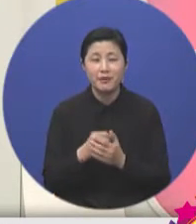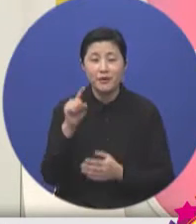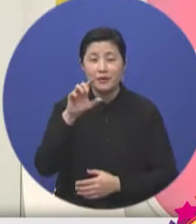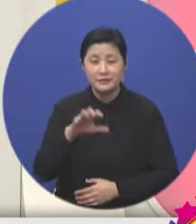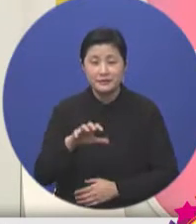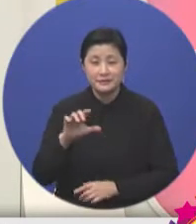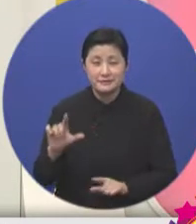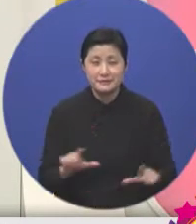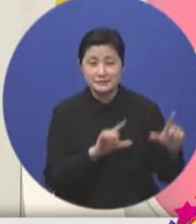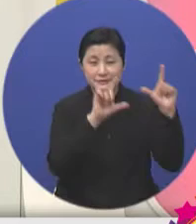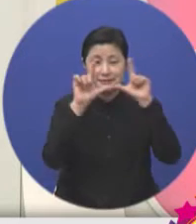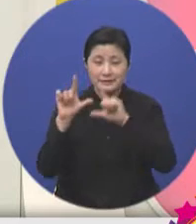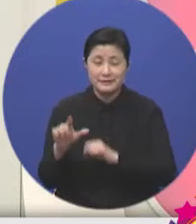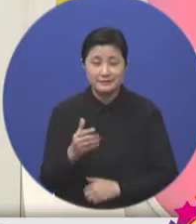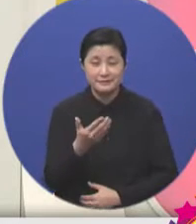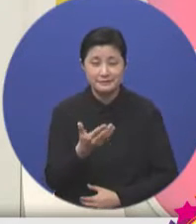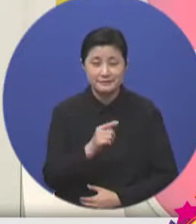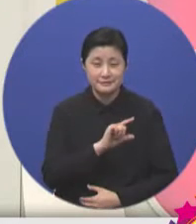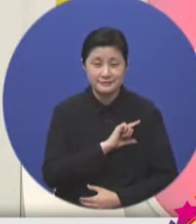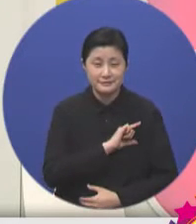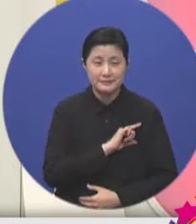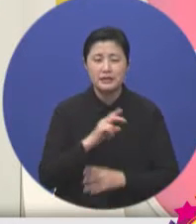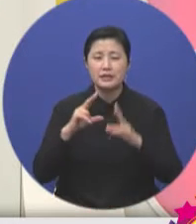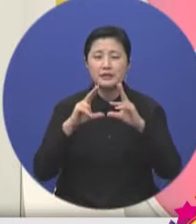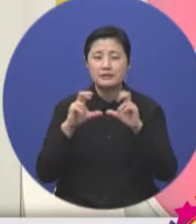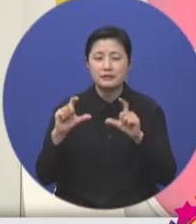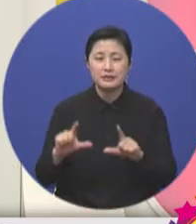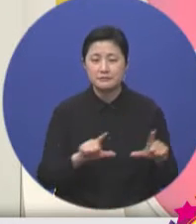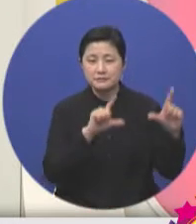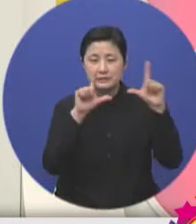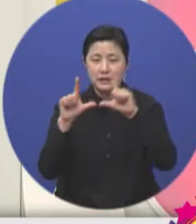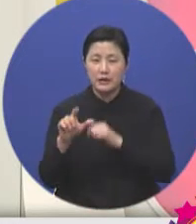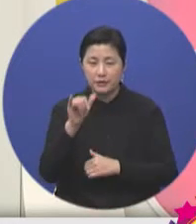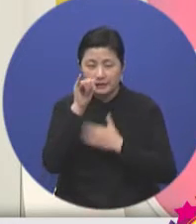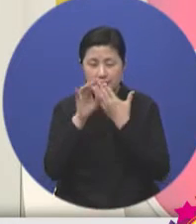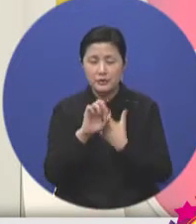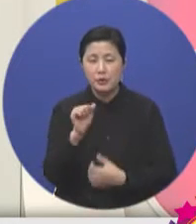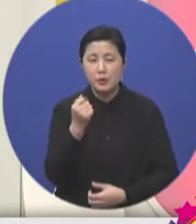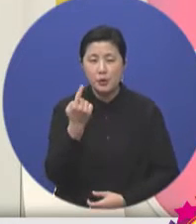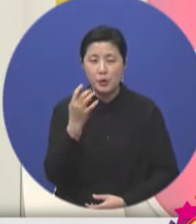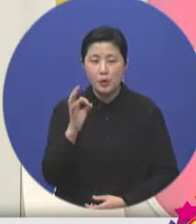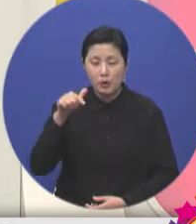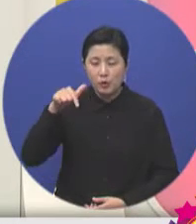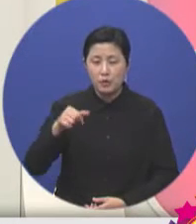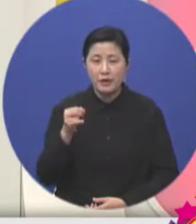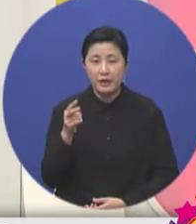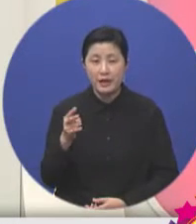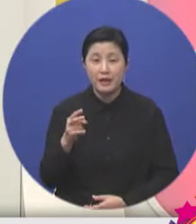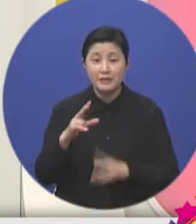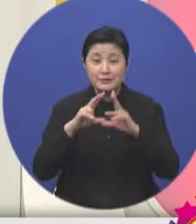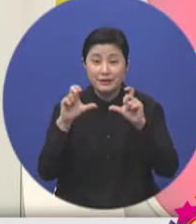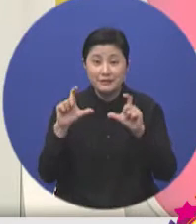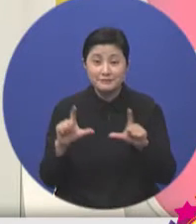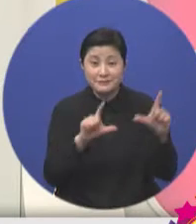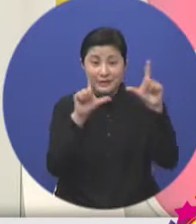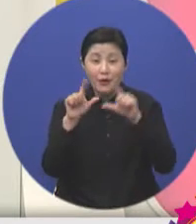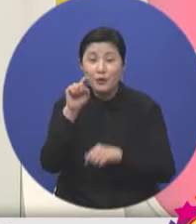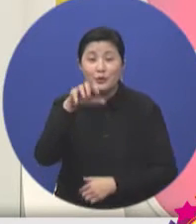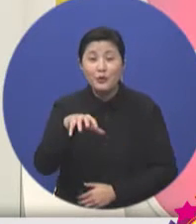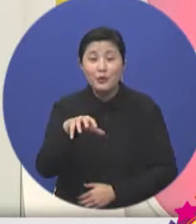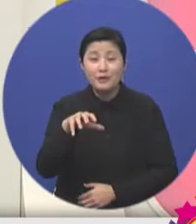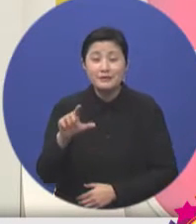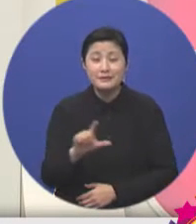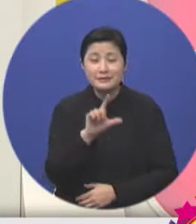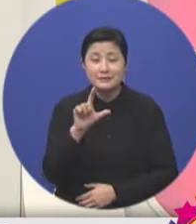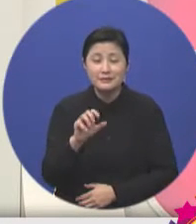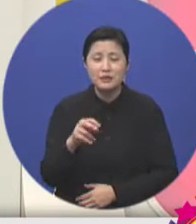어디 사시는 누구십니까? 성남에 사는 홍구혜입니다. 어? 성남에 사세요? 네. 성남 무슨 동에 사세요,